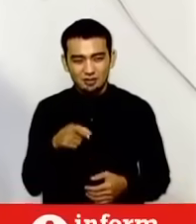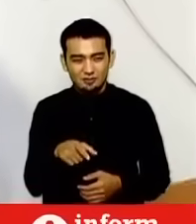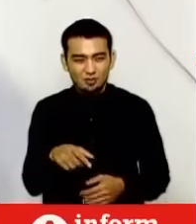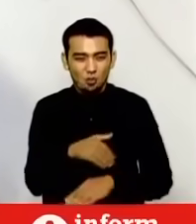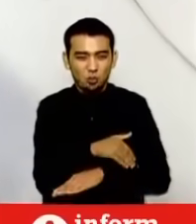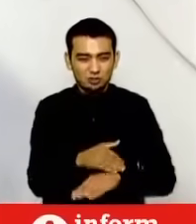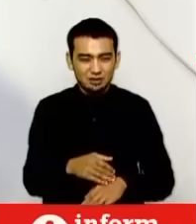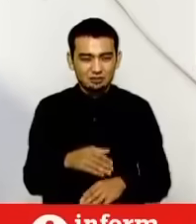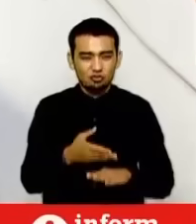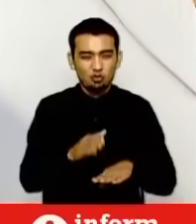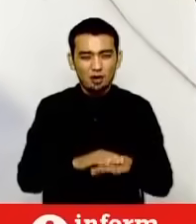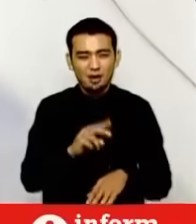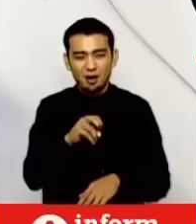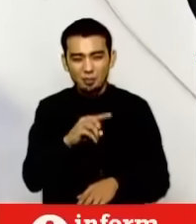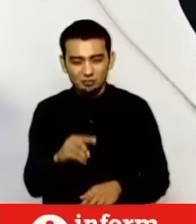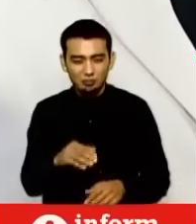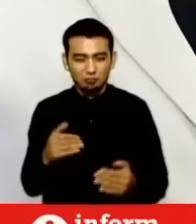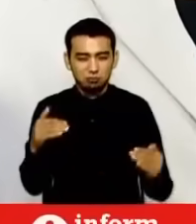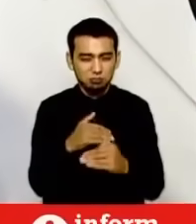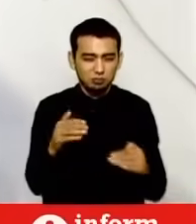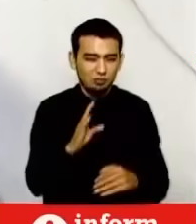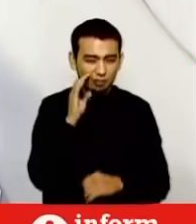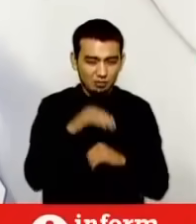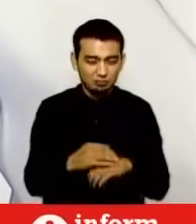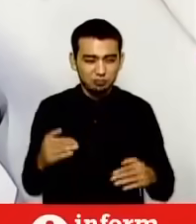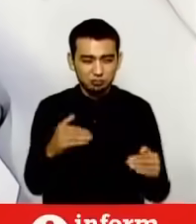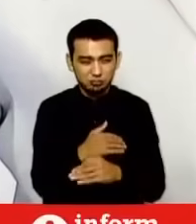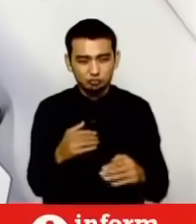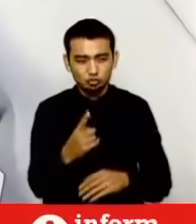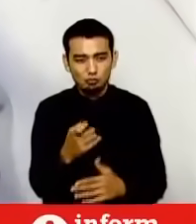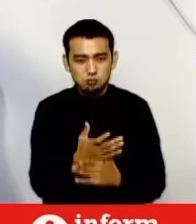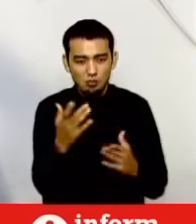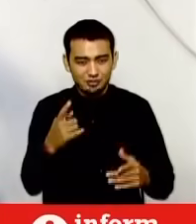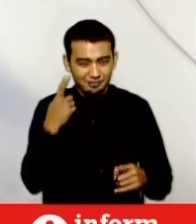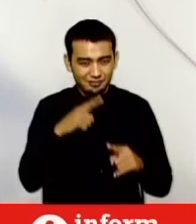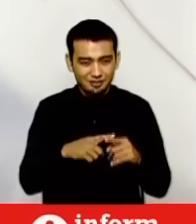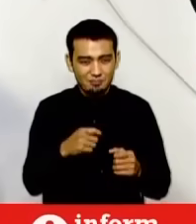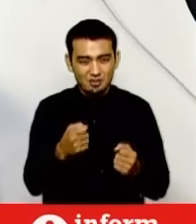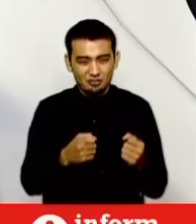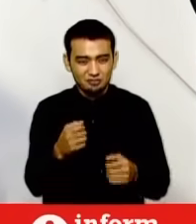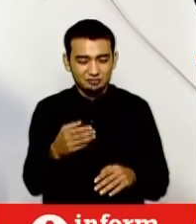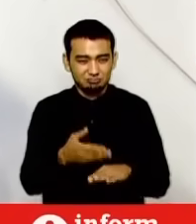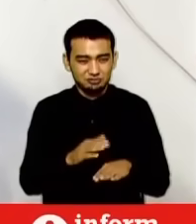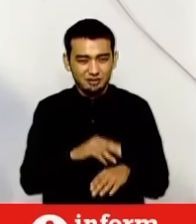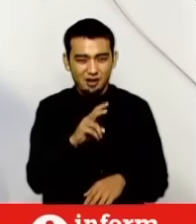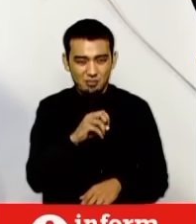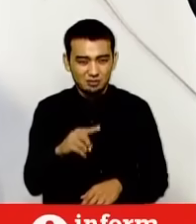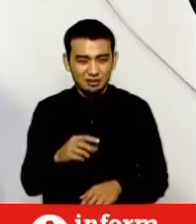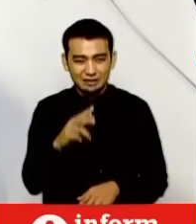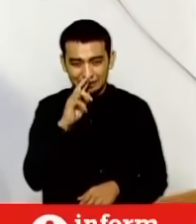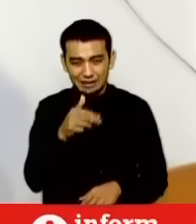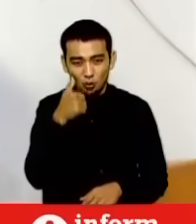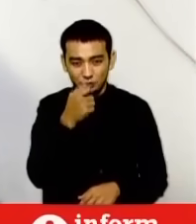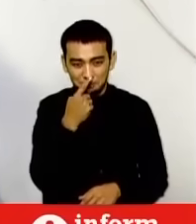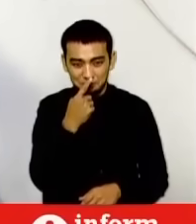көліктерінің қозғалысына шектеу қоймақ. Өйткені күнне өтетін 100-ден артық техника 3 жыл бұрын ғана салынған ішкі жолмен трассадан